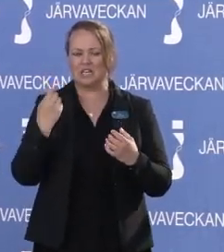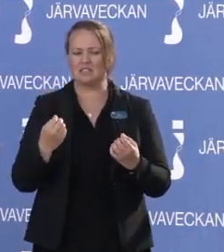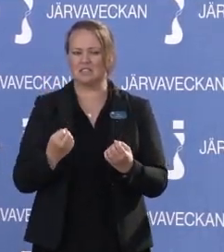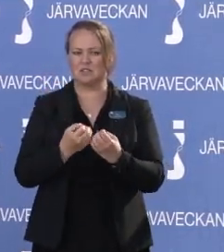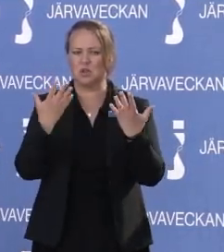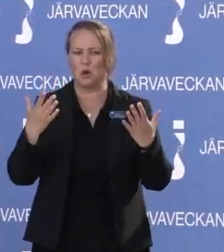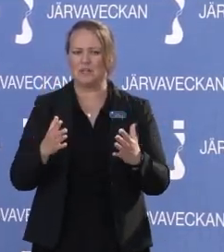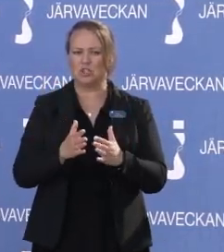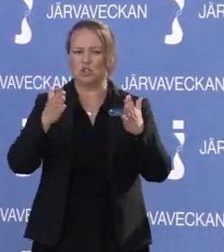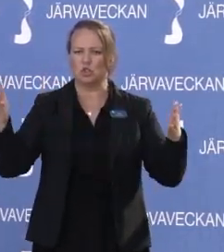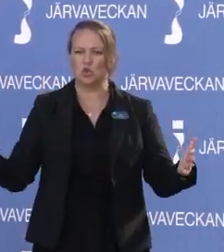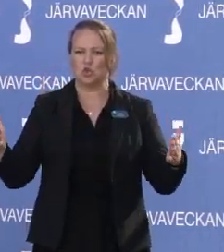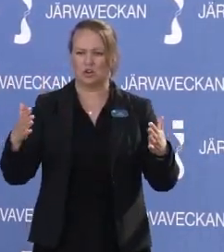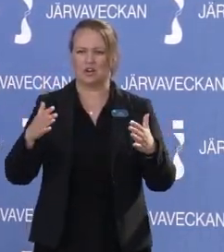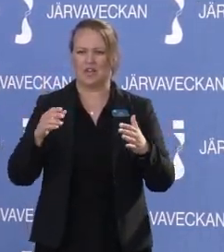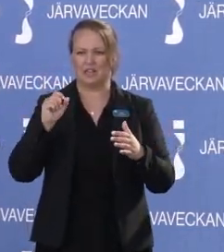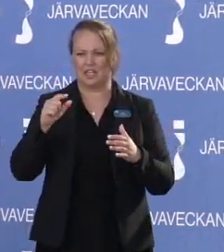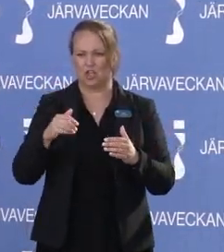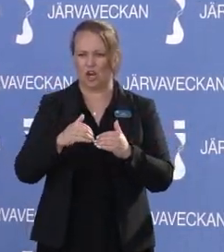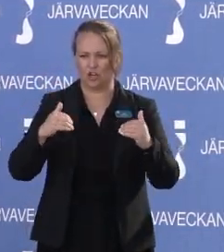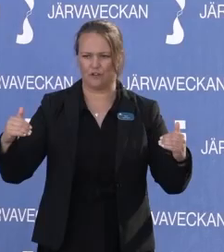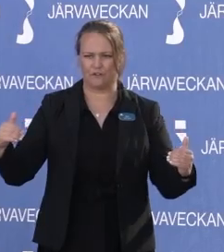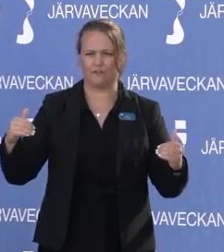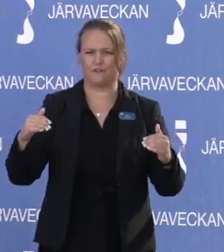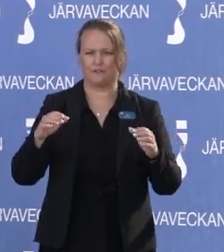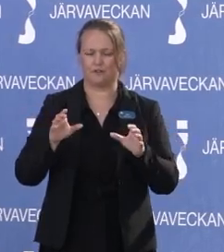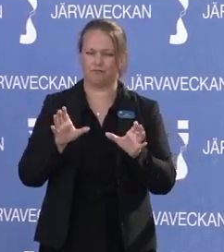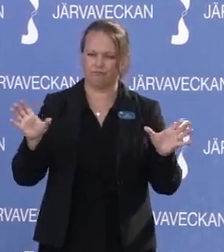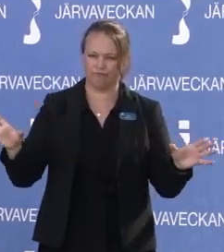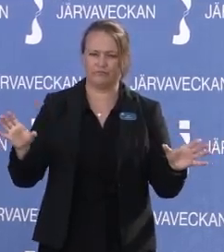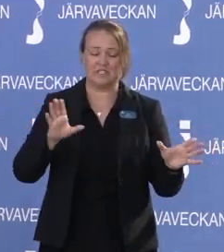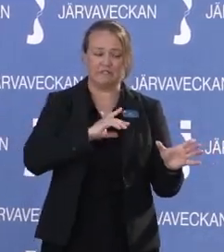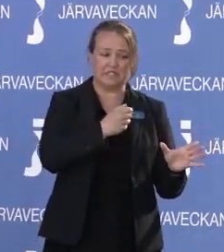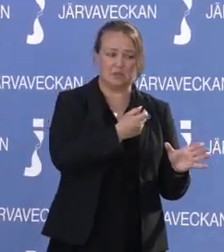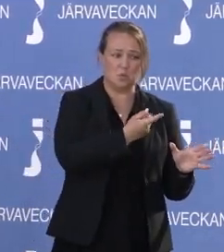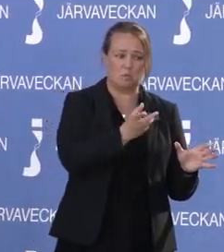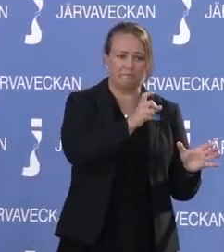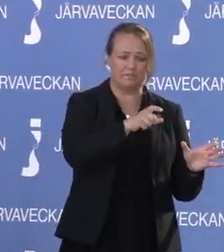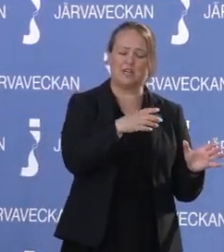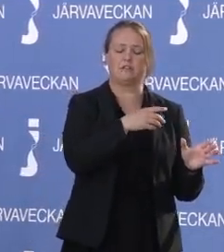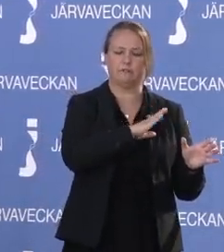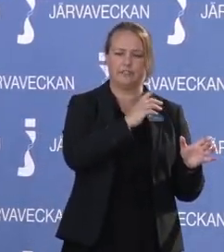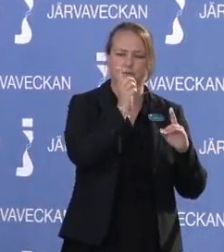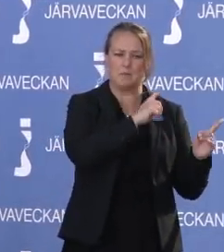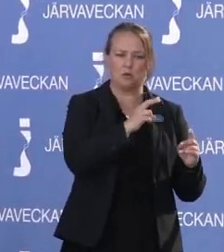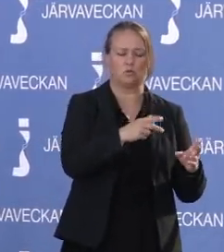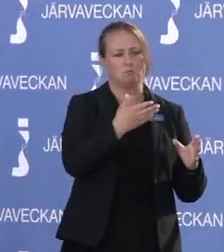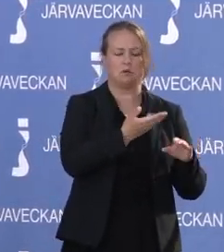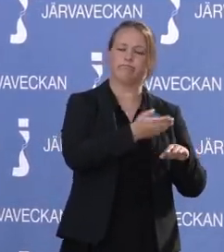vi har idag. Att det finns en skillnad mellan de som behärskar tekniken och inte gör det. Och jag tänker att vi har en ganska